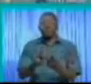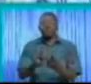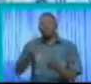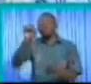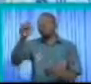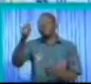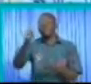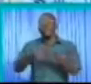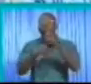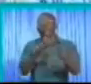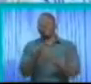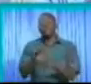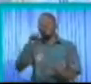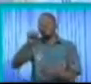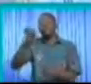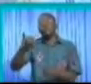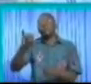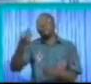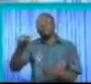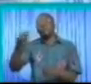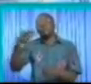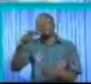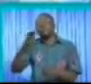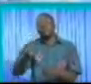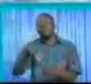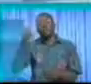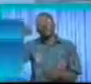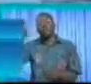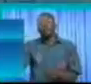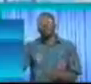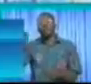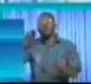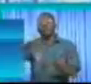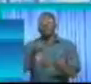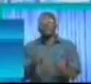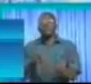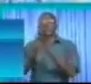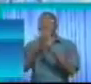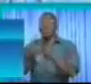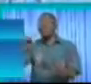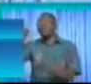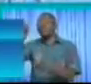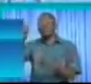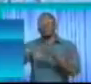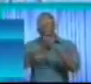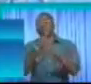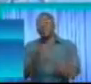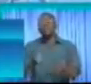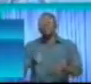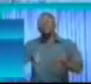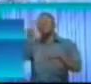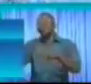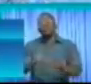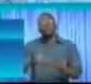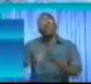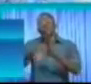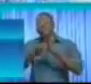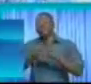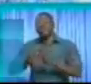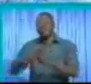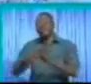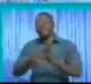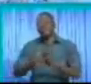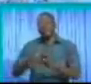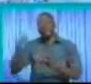ans. Et le Niger a répondu 10 ans de suite à l'invitation. D'abord, pour marquer notre solidarité